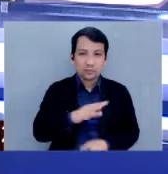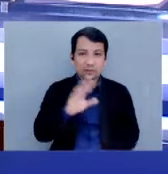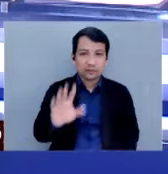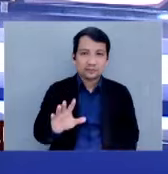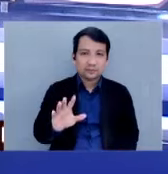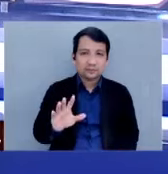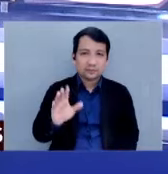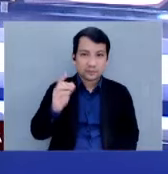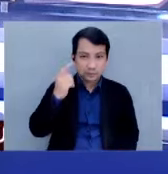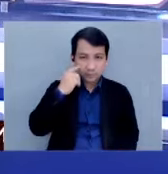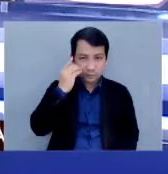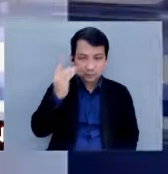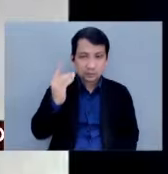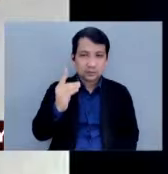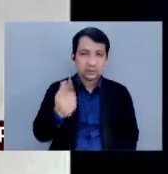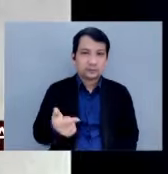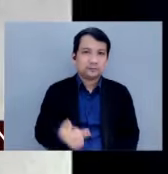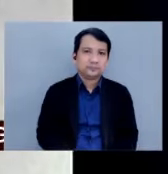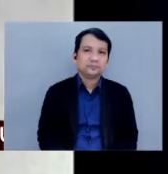Leon exclusive.